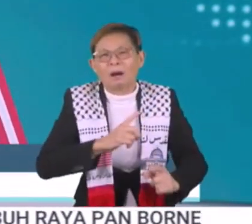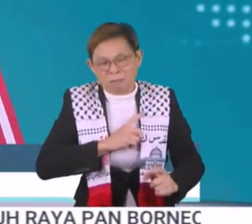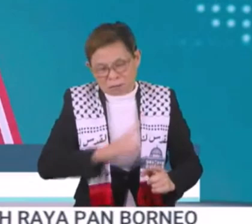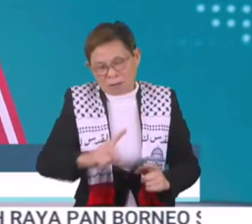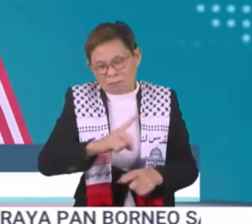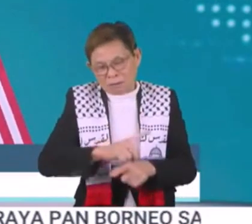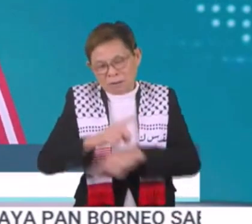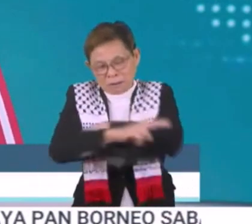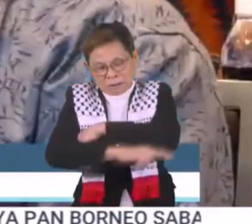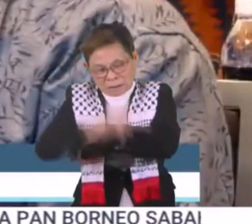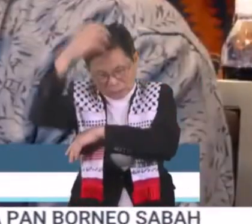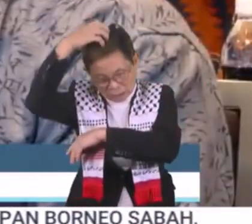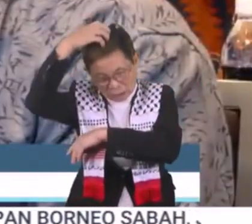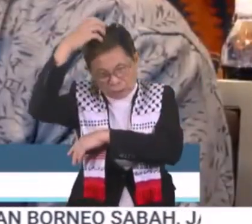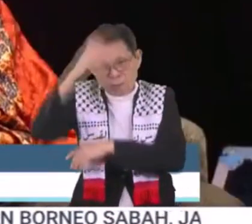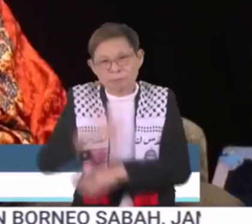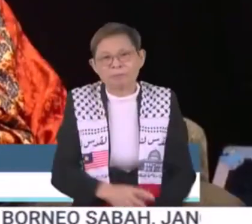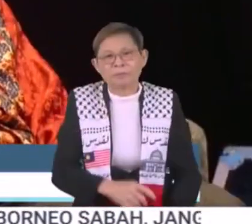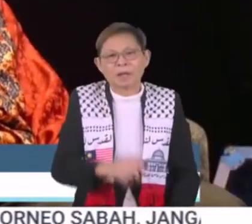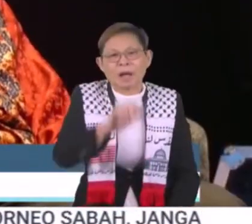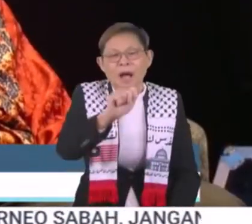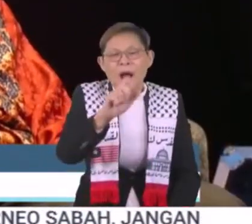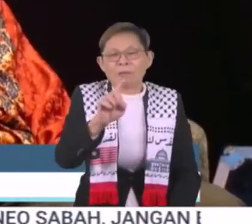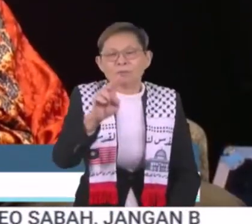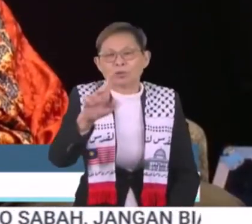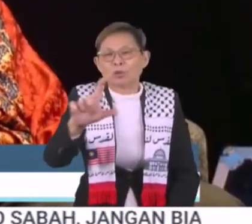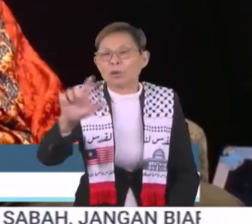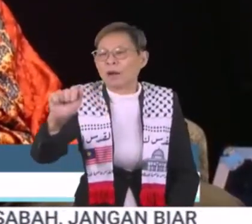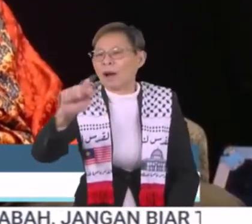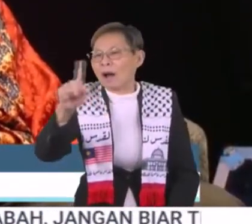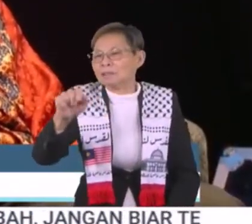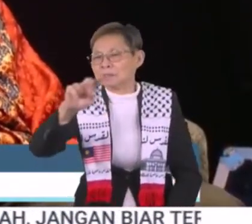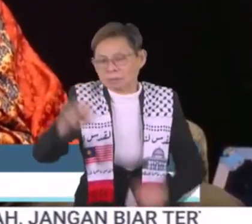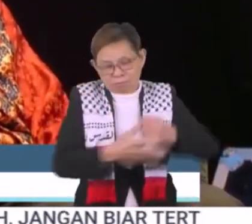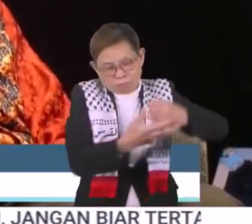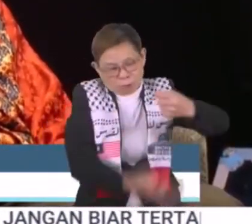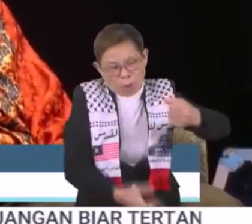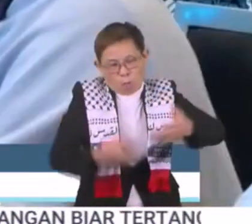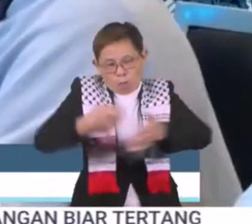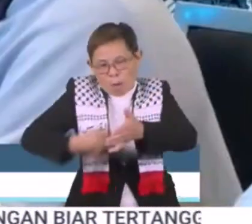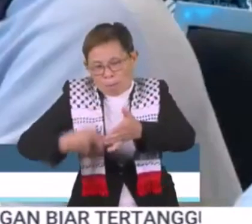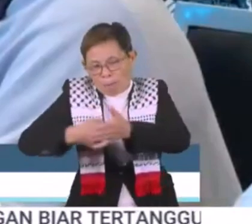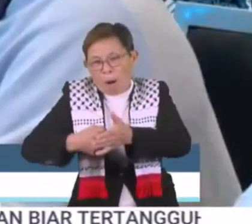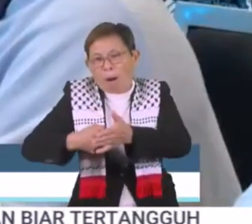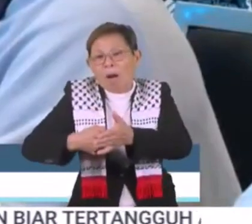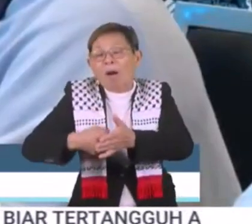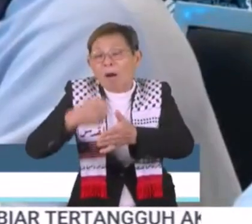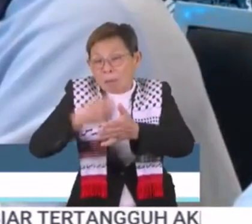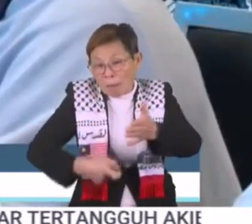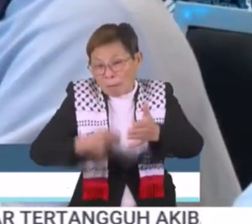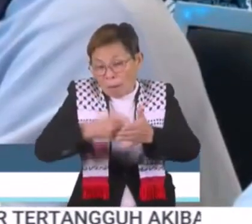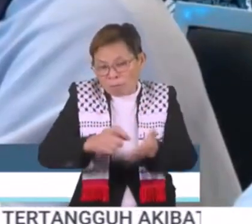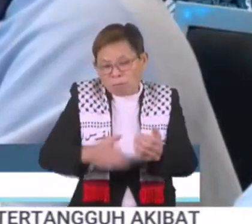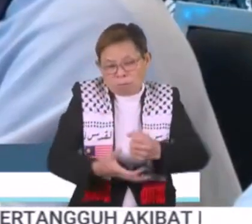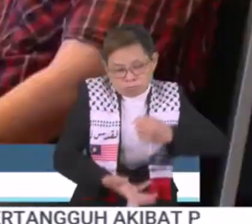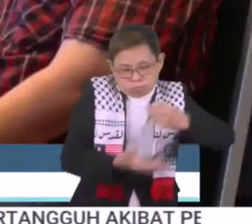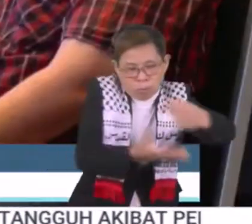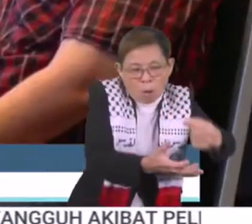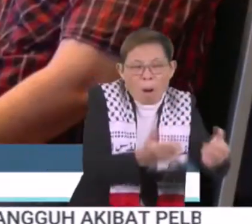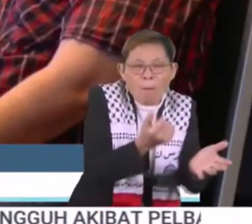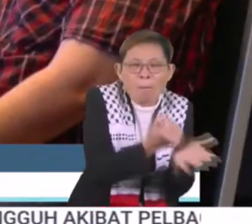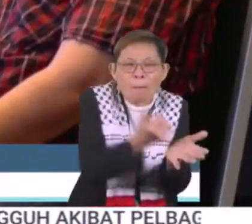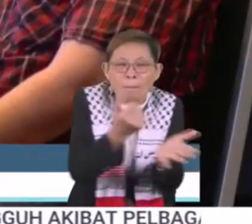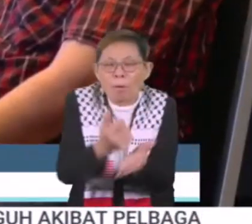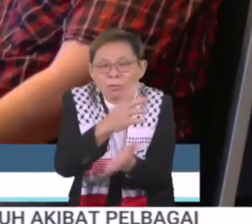itu. Pengerusinya Tan Sri Abdul Aziz Muhammad Yusof berkata peruntukan zakat asnaf rikab itu disalur bagi